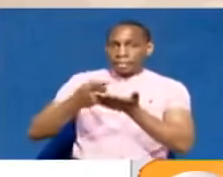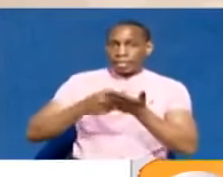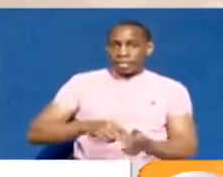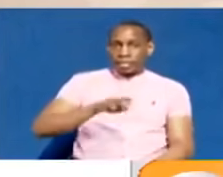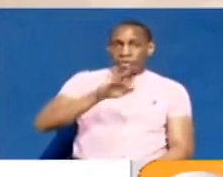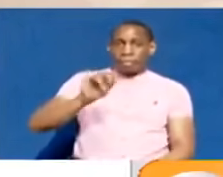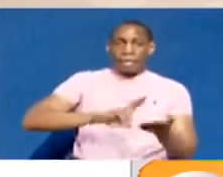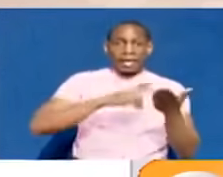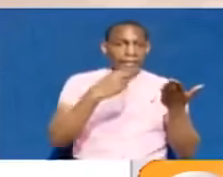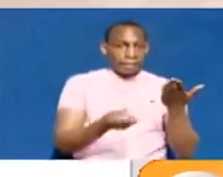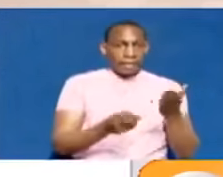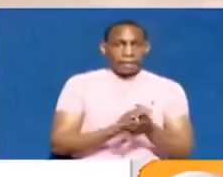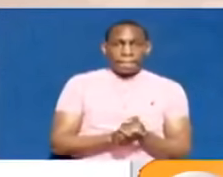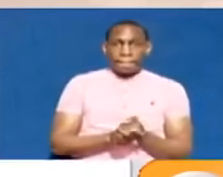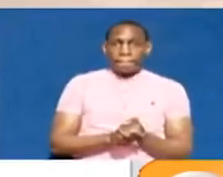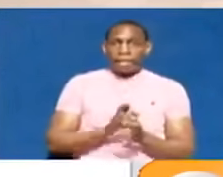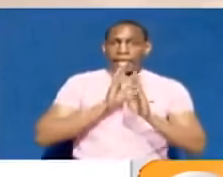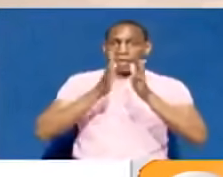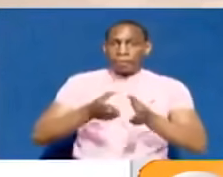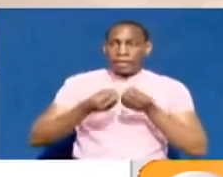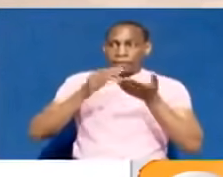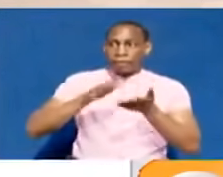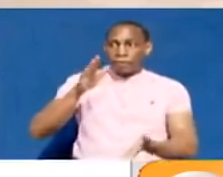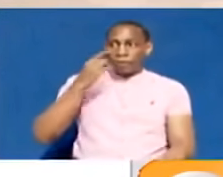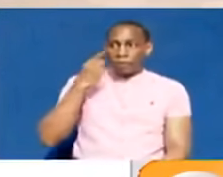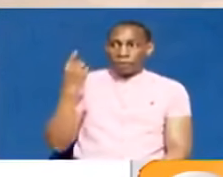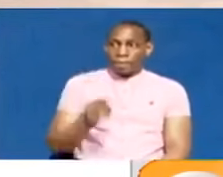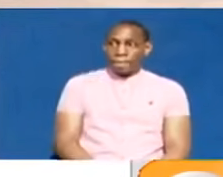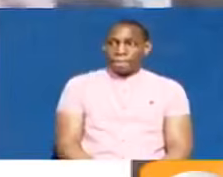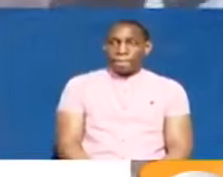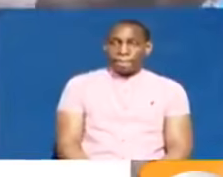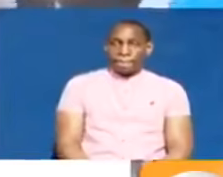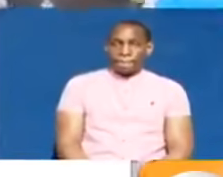wa BBI kuzama. Francis Mtalaki anaarifu zaidi.